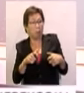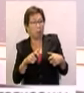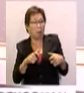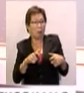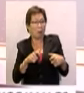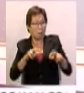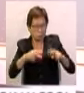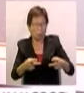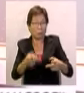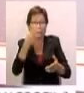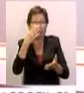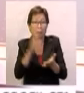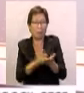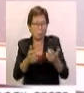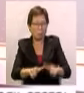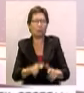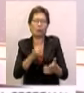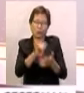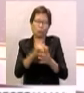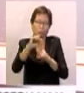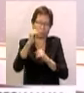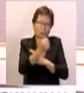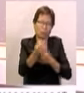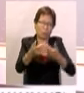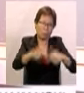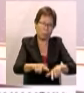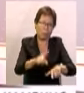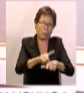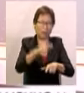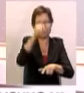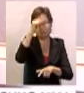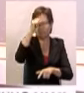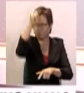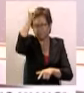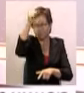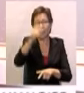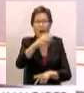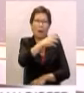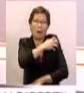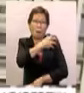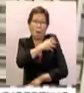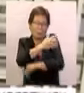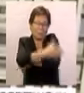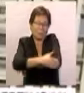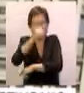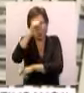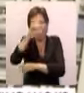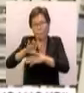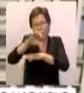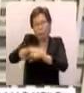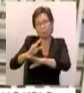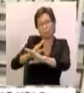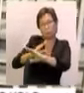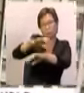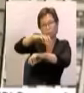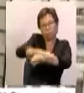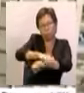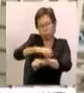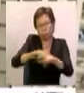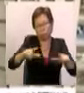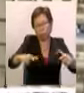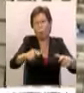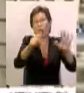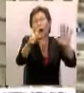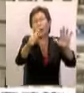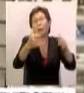boleh mengundang padah. Dan itulah situasi yang berlaku di India. Pihak berkuasa di negara itu terpaksa menahan sekumpulan